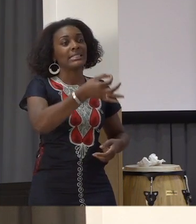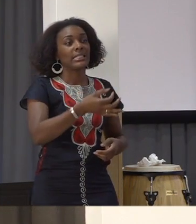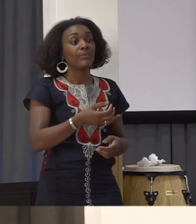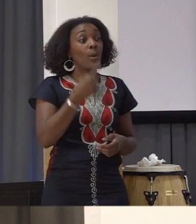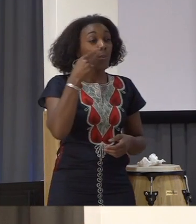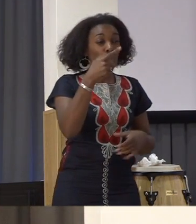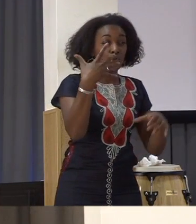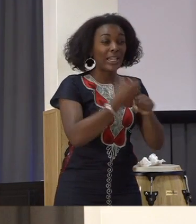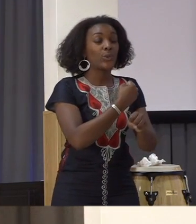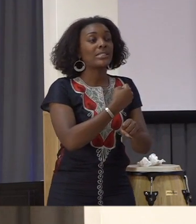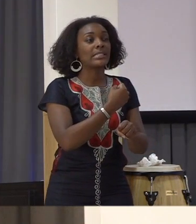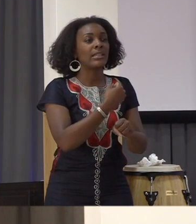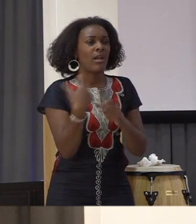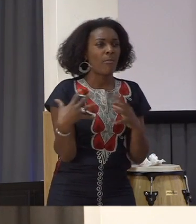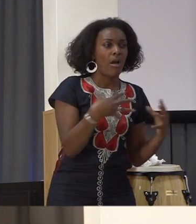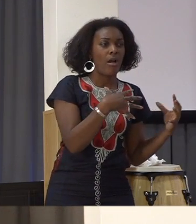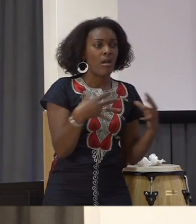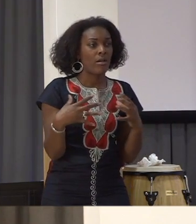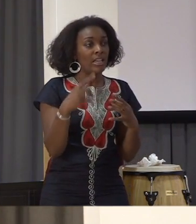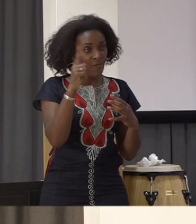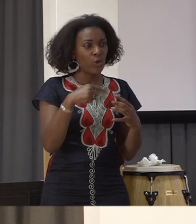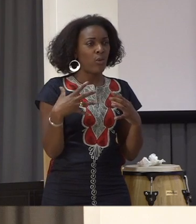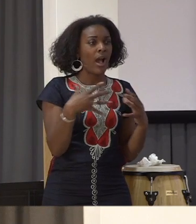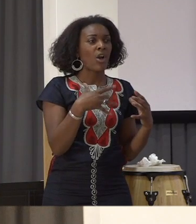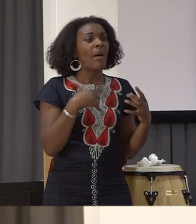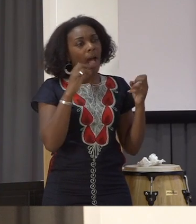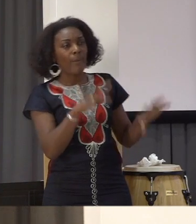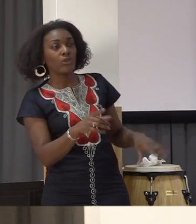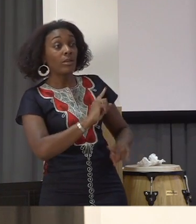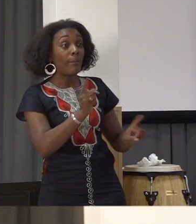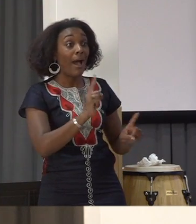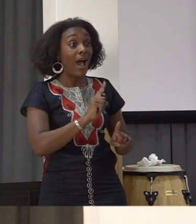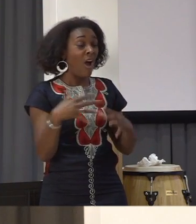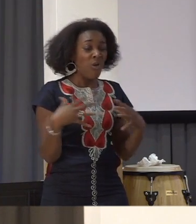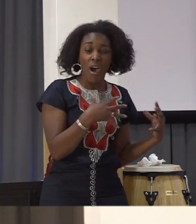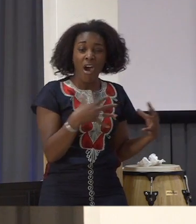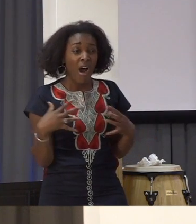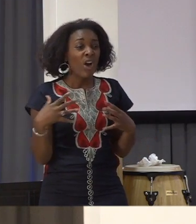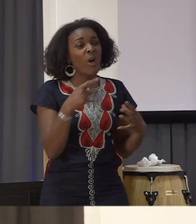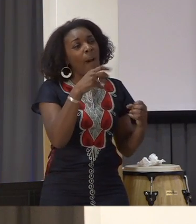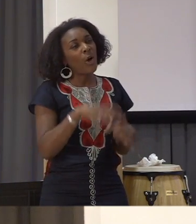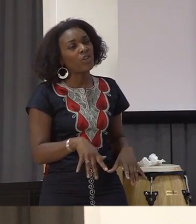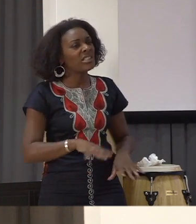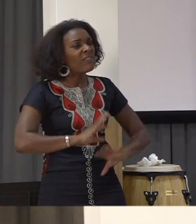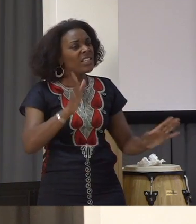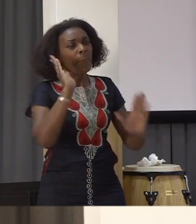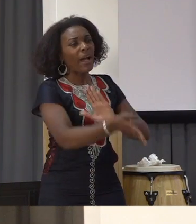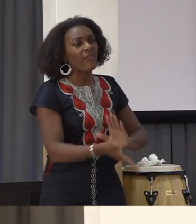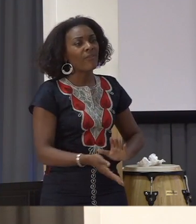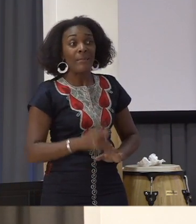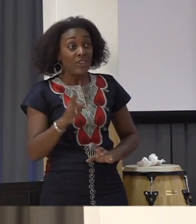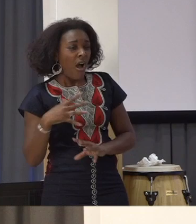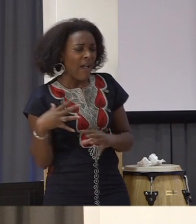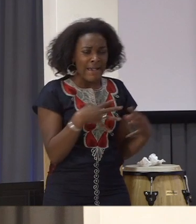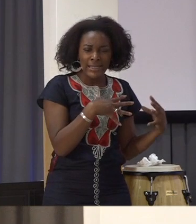à l'épreuve, il faut que tu vives plus longtemps que l'épreuve. Et oui. Et ce qui te fait tenir dans l'épreuve, c'est la gloire